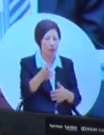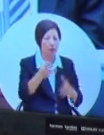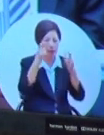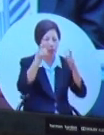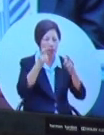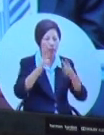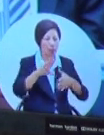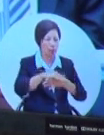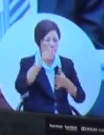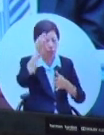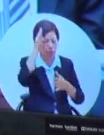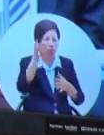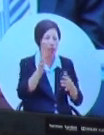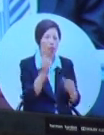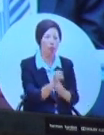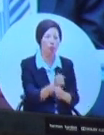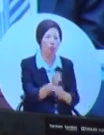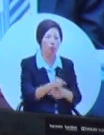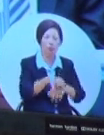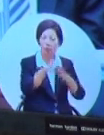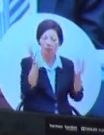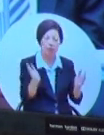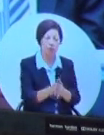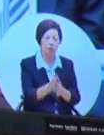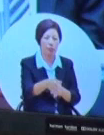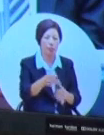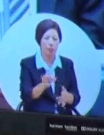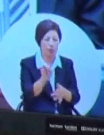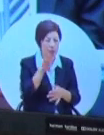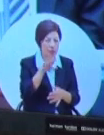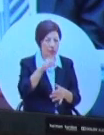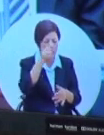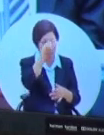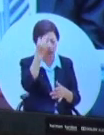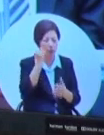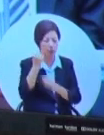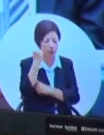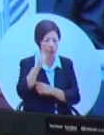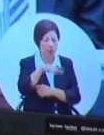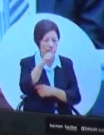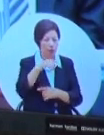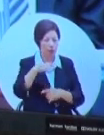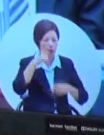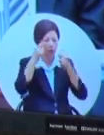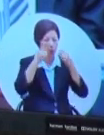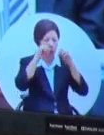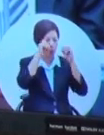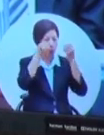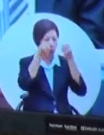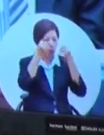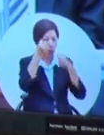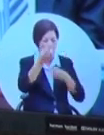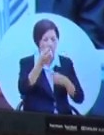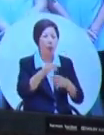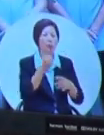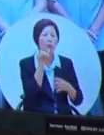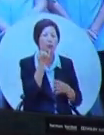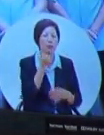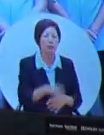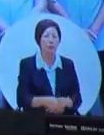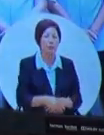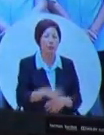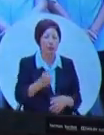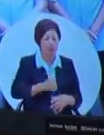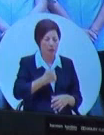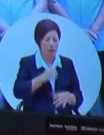能够整个借着这些年轻的朋友的努力，让大家刮目相看， 继续扶持高雄的文化，让真正